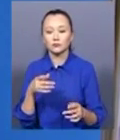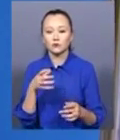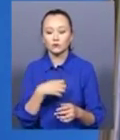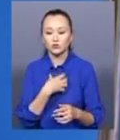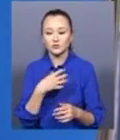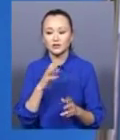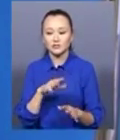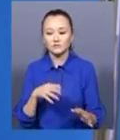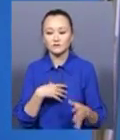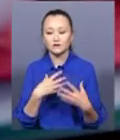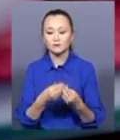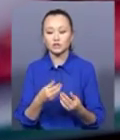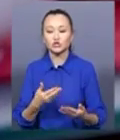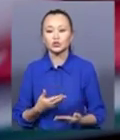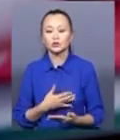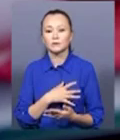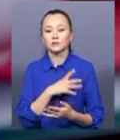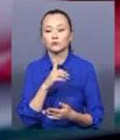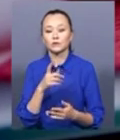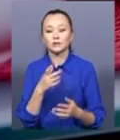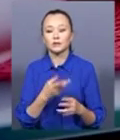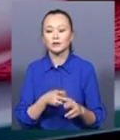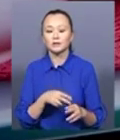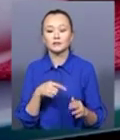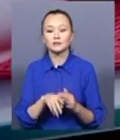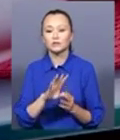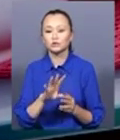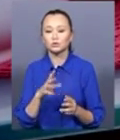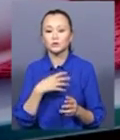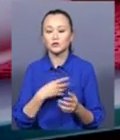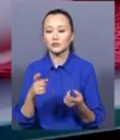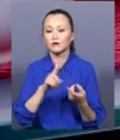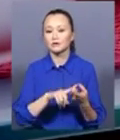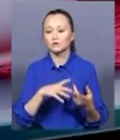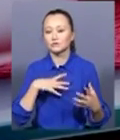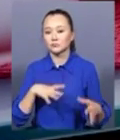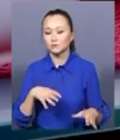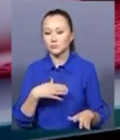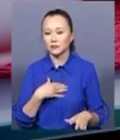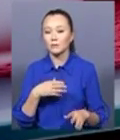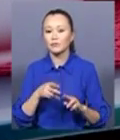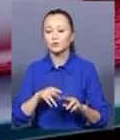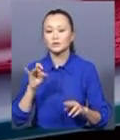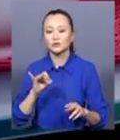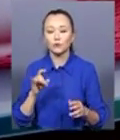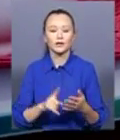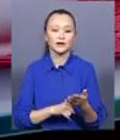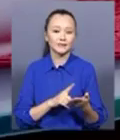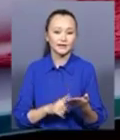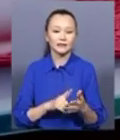Я росла в такой семье. Но это не значит, что это не коснулось меня, потому что история,